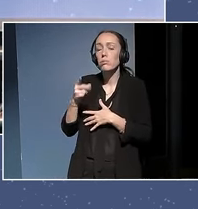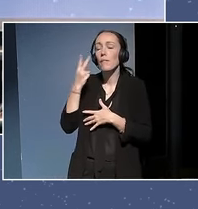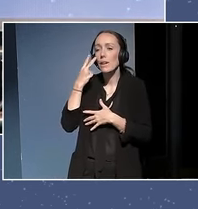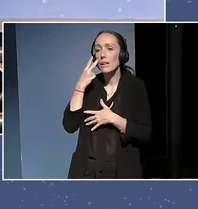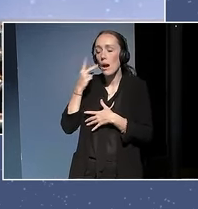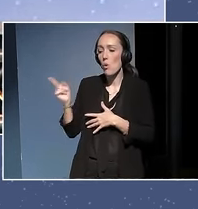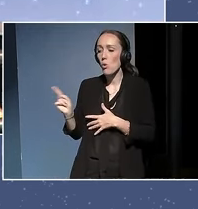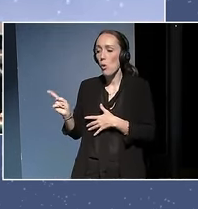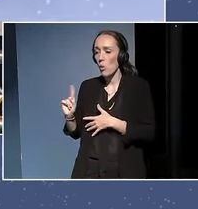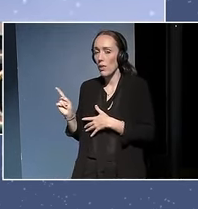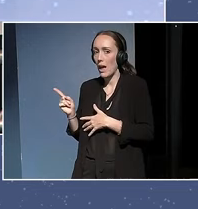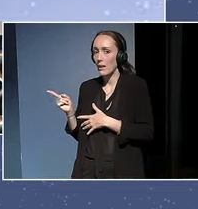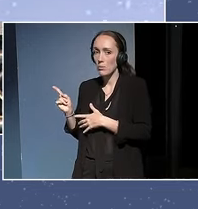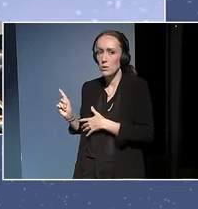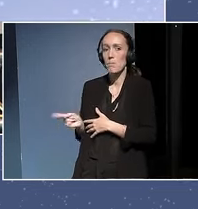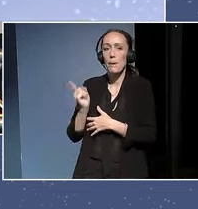della